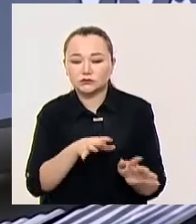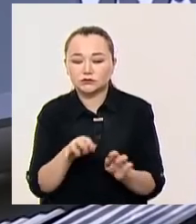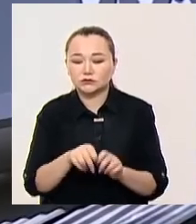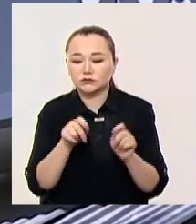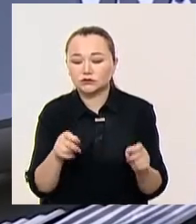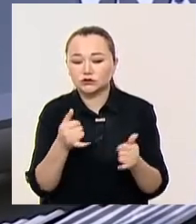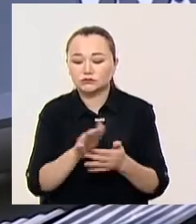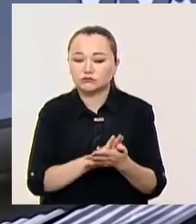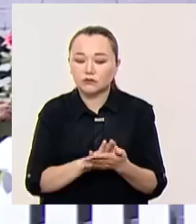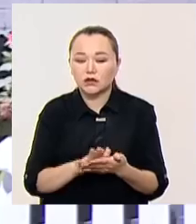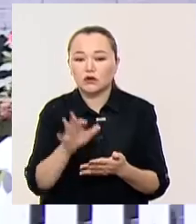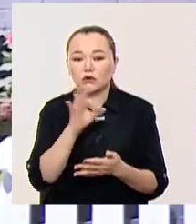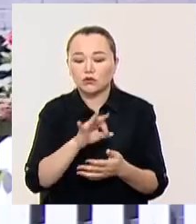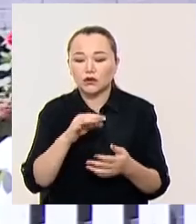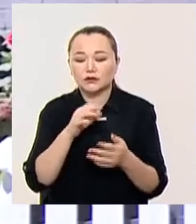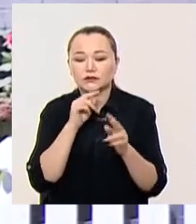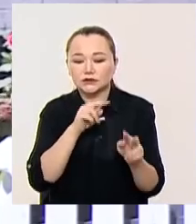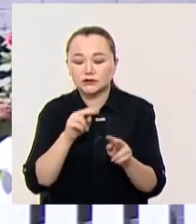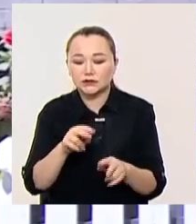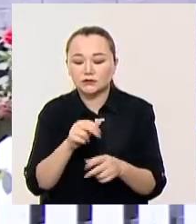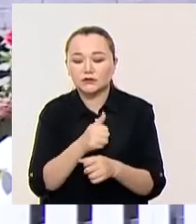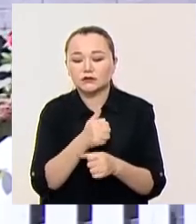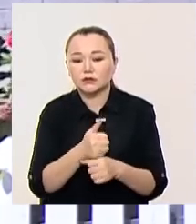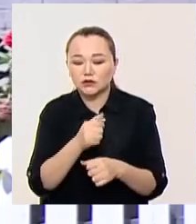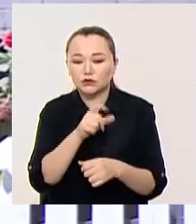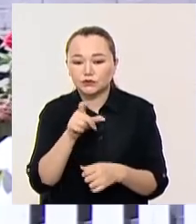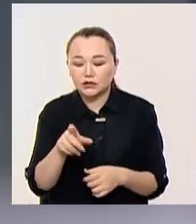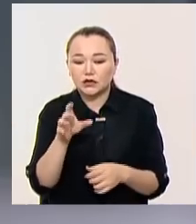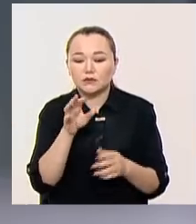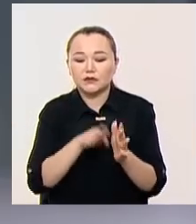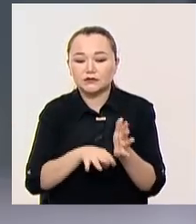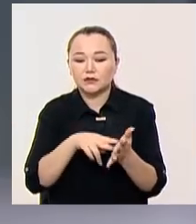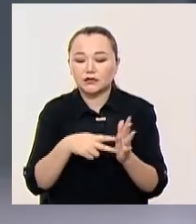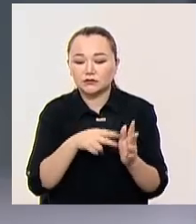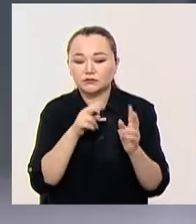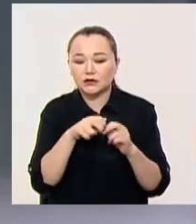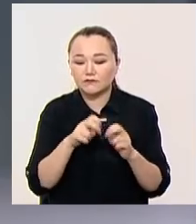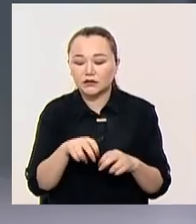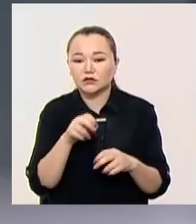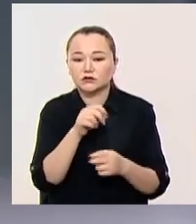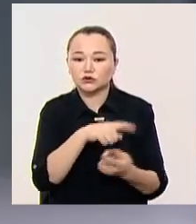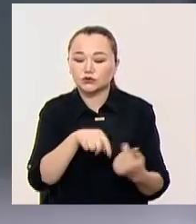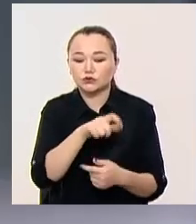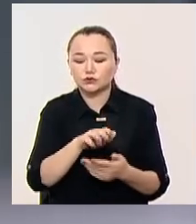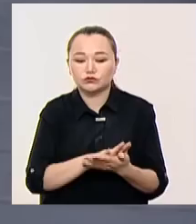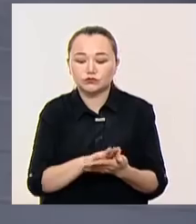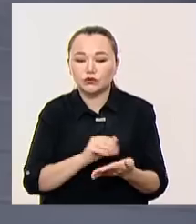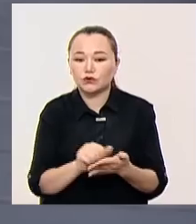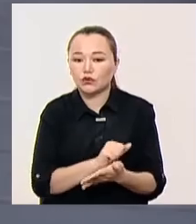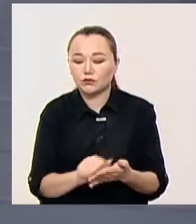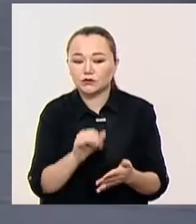Азырге санитарлык-эпидемиологиялык бакылоо башкармасынын өкүлдөрү жоспардан тыш тексерүү тагайындап кәсіпкердин санитарлык кужаты